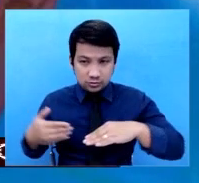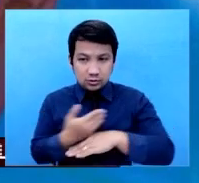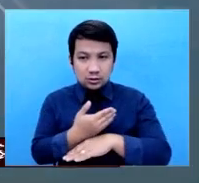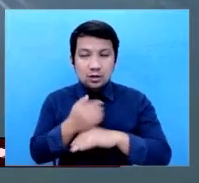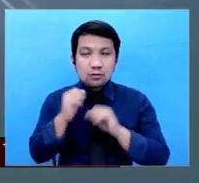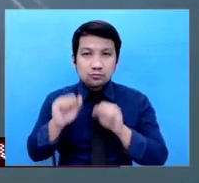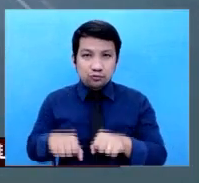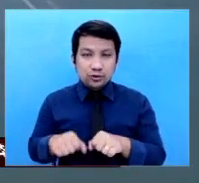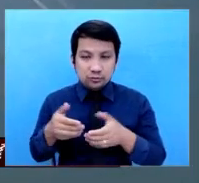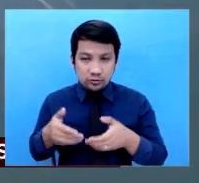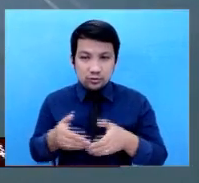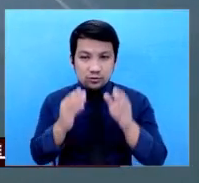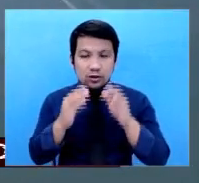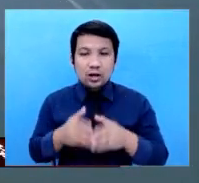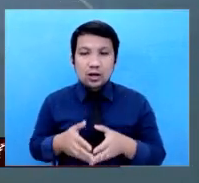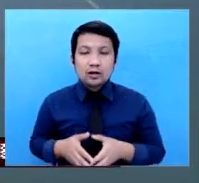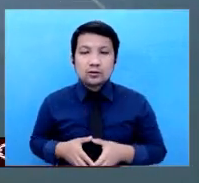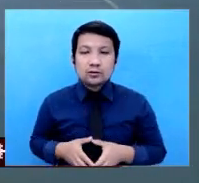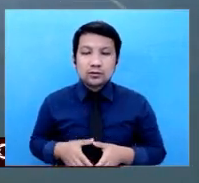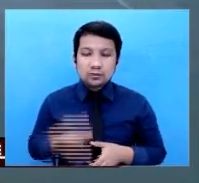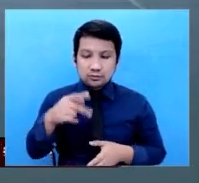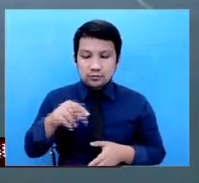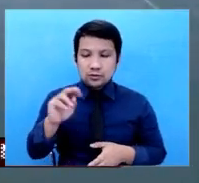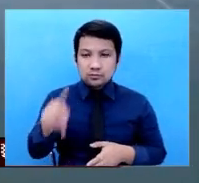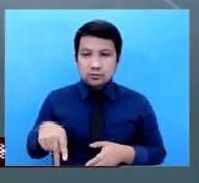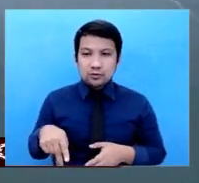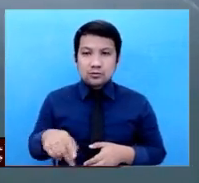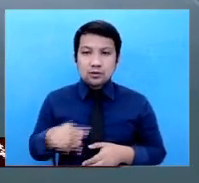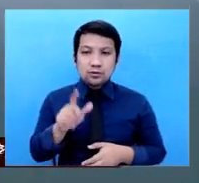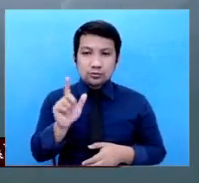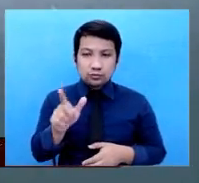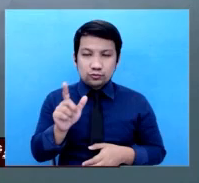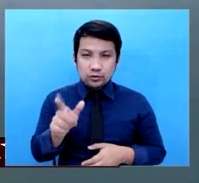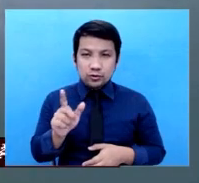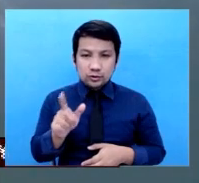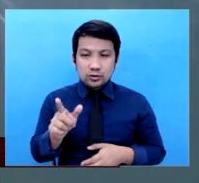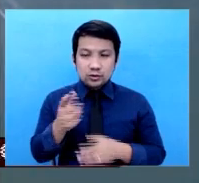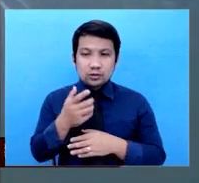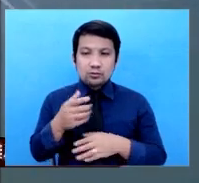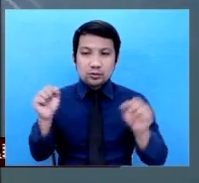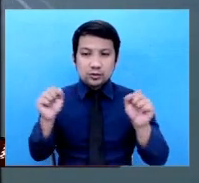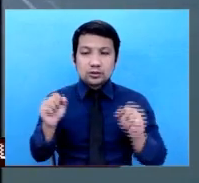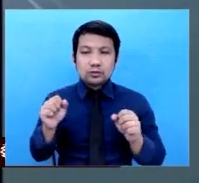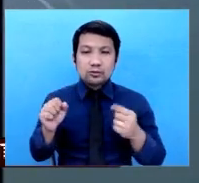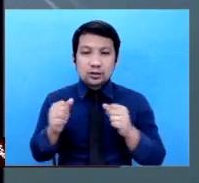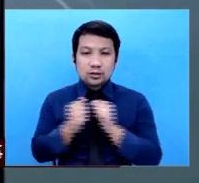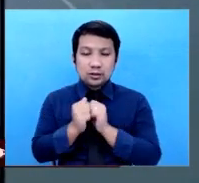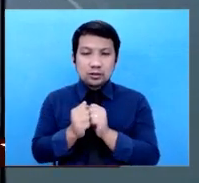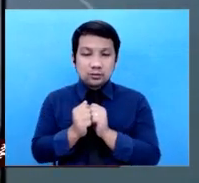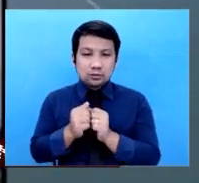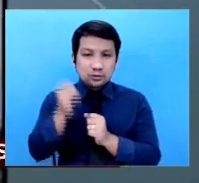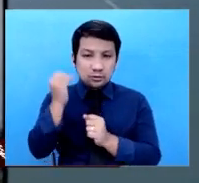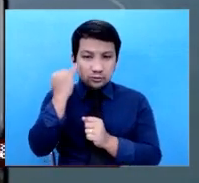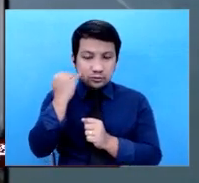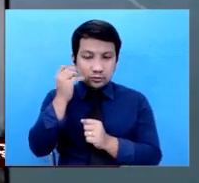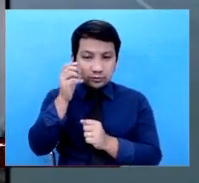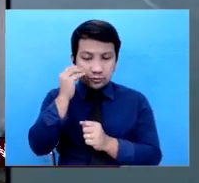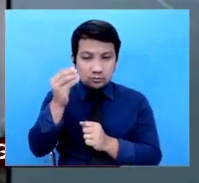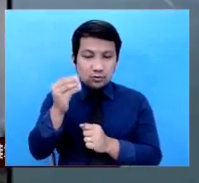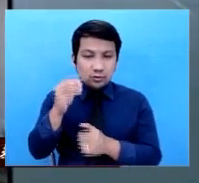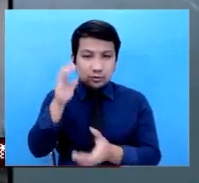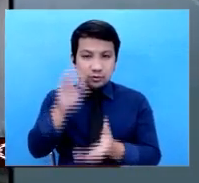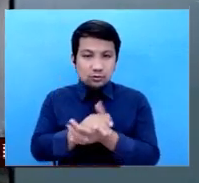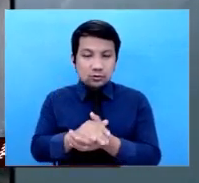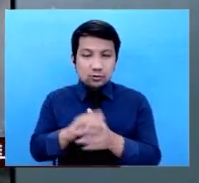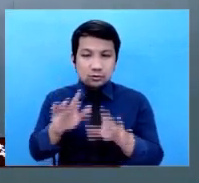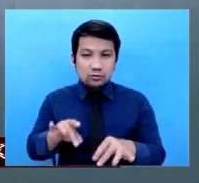na yon. Ayon naman sa PNP, 20 biktima ang nakaligtas. Kasama na si Julia Auschan, asawa ng namatay na